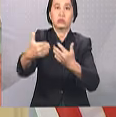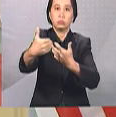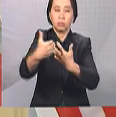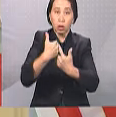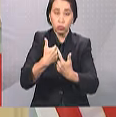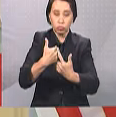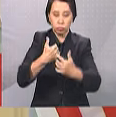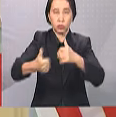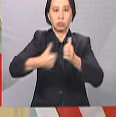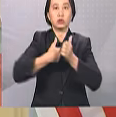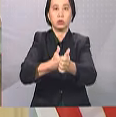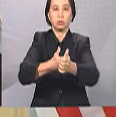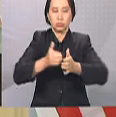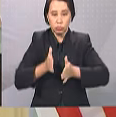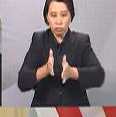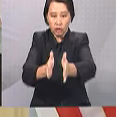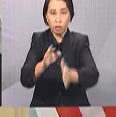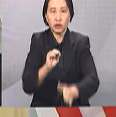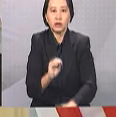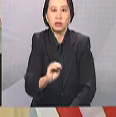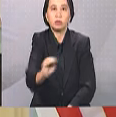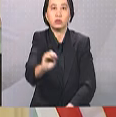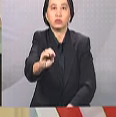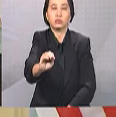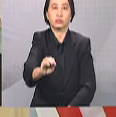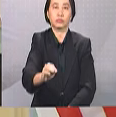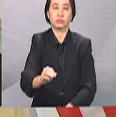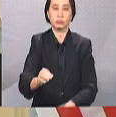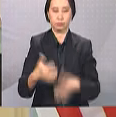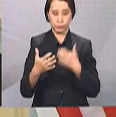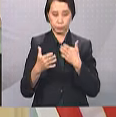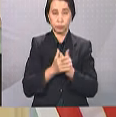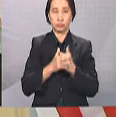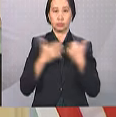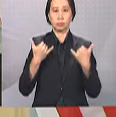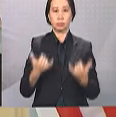lorong-lorong tikus yang saya sebutkan tadi. Setakat hari ini,